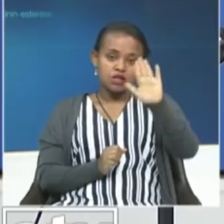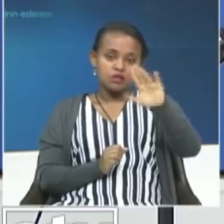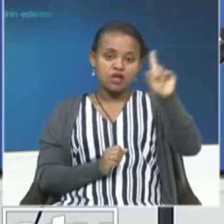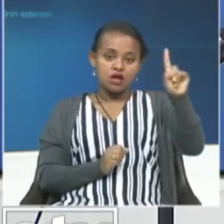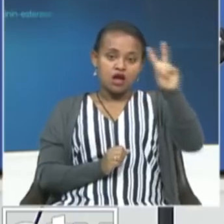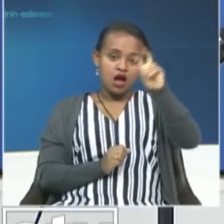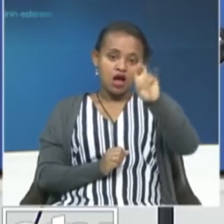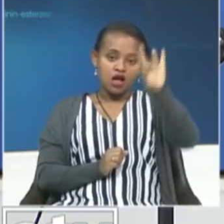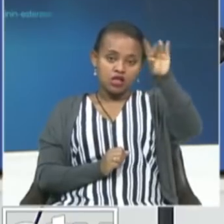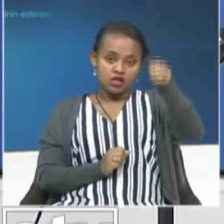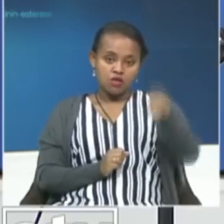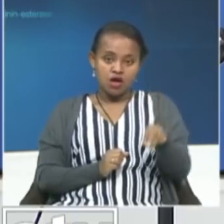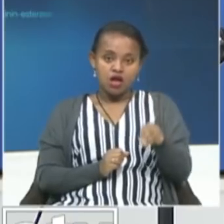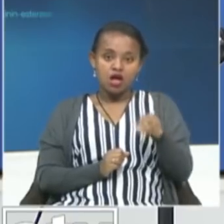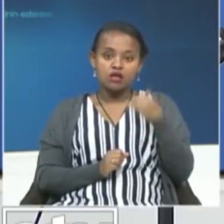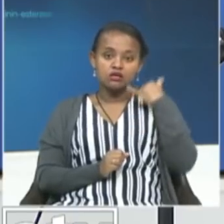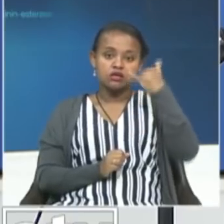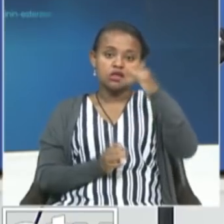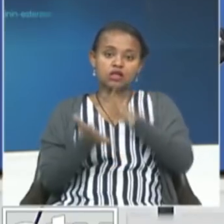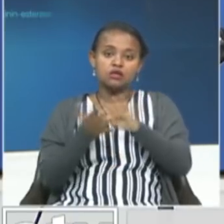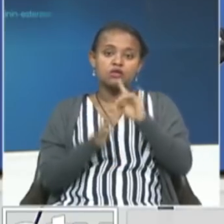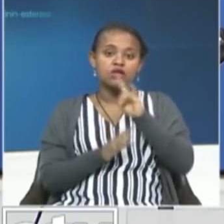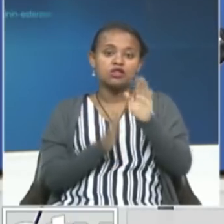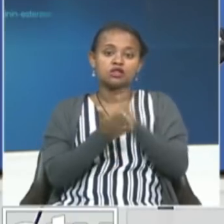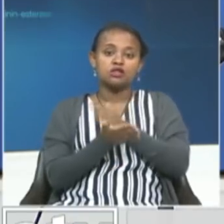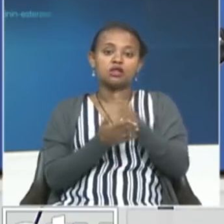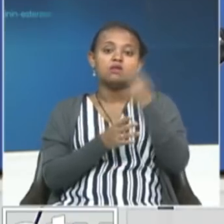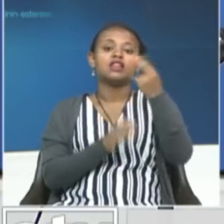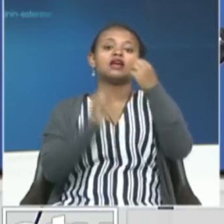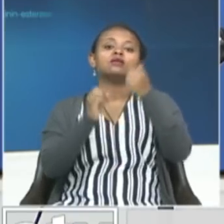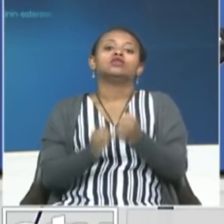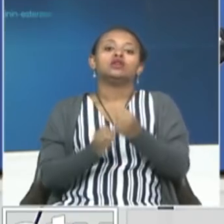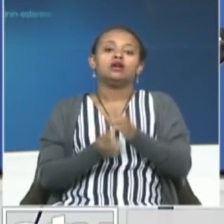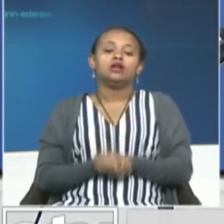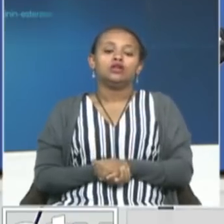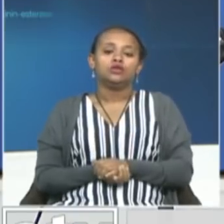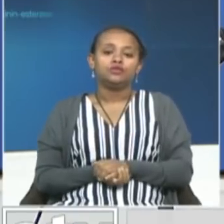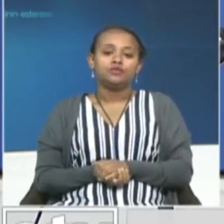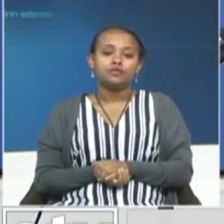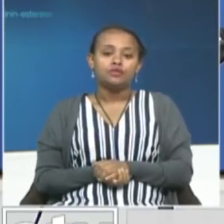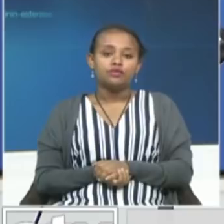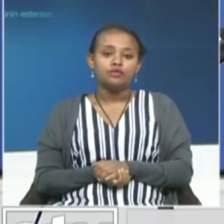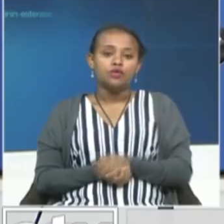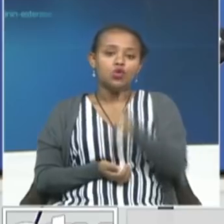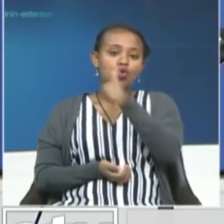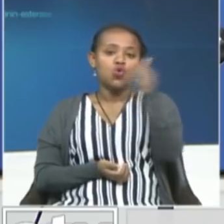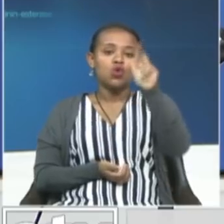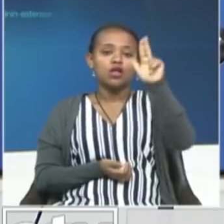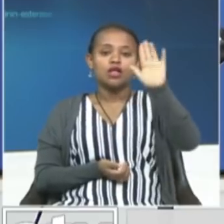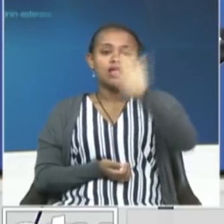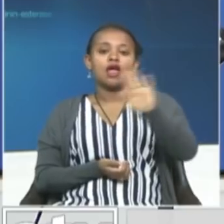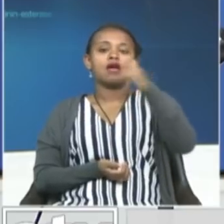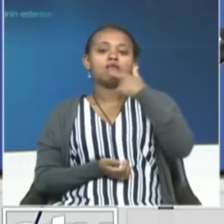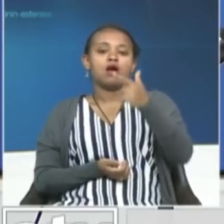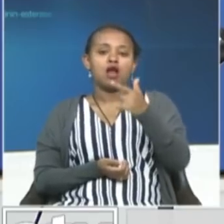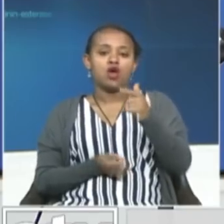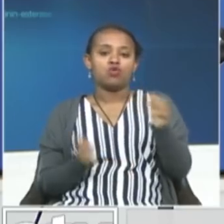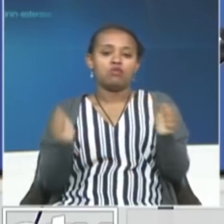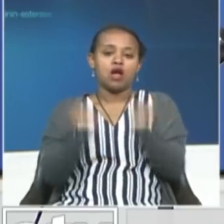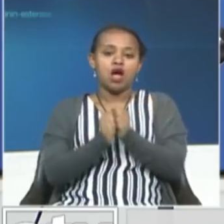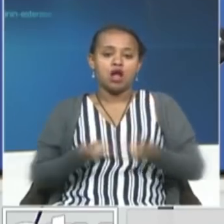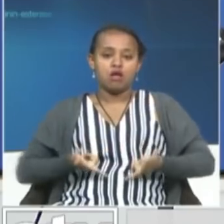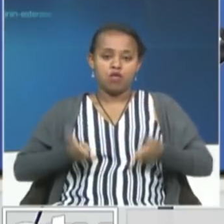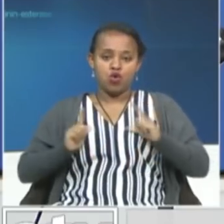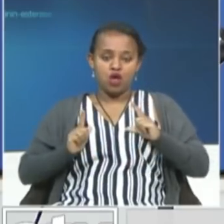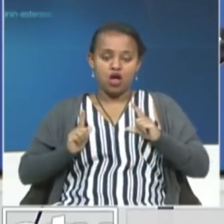011551208 ስቱዲዮ ስልክ መስመራችንንም ለተሳትፏችሁ መጠቀም ትችላላችሁ። ኡርጌ ይባላሉ ጠያቂያችን። በጋራ መኖሪያ ቤቶች